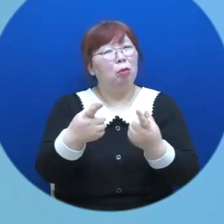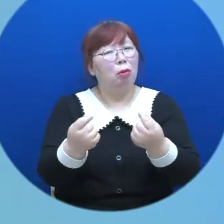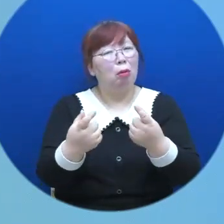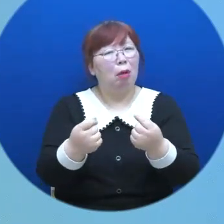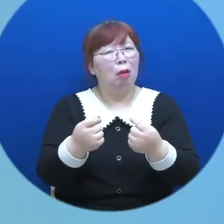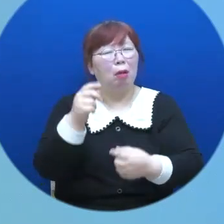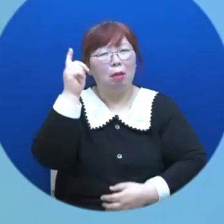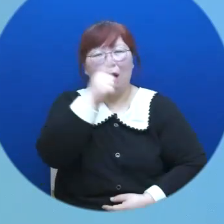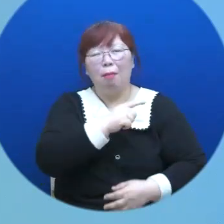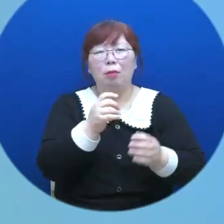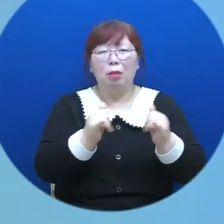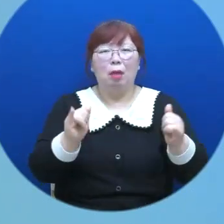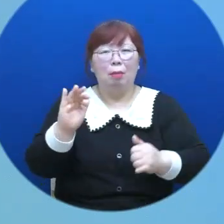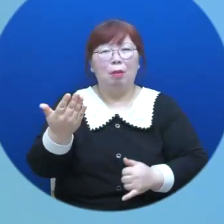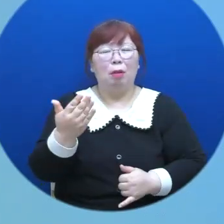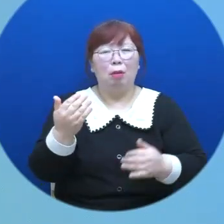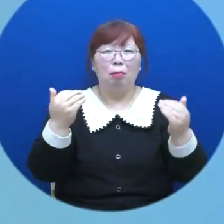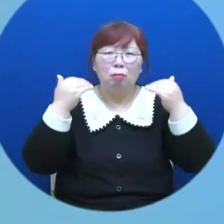잔인자가 되어졌을까?